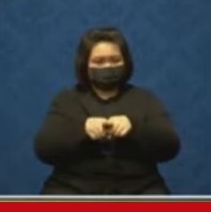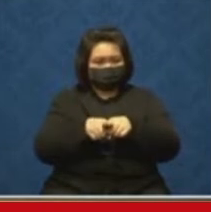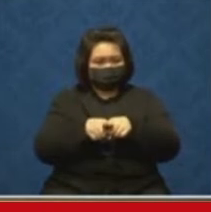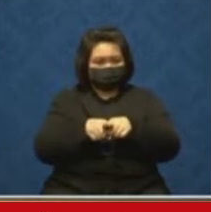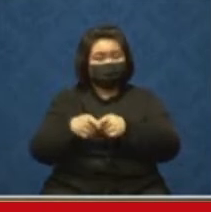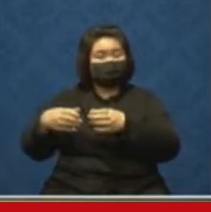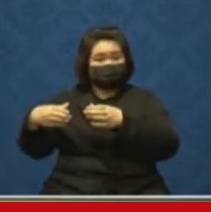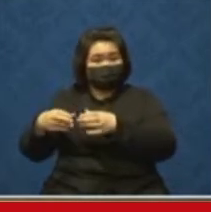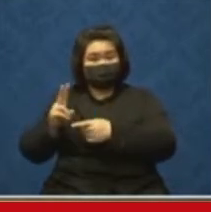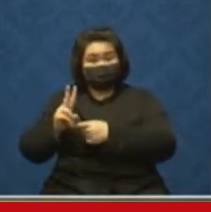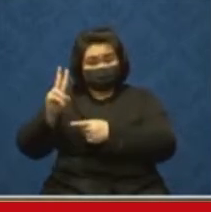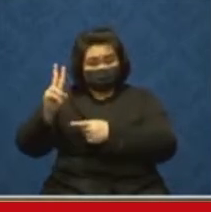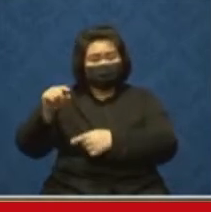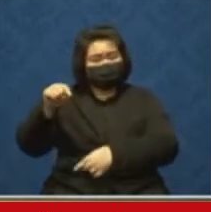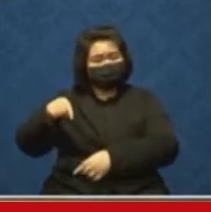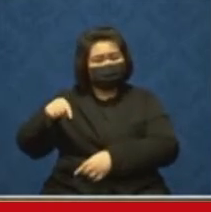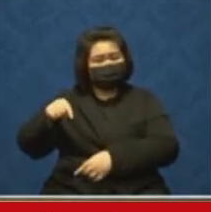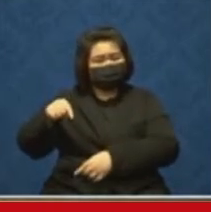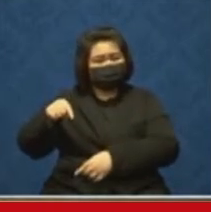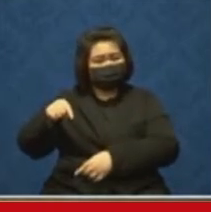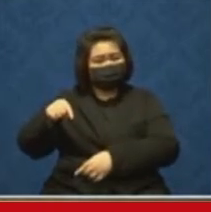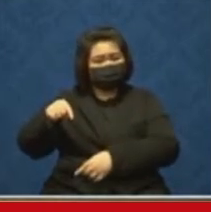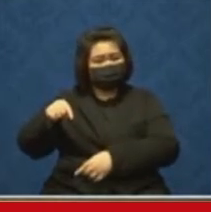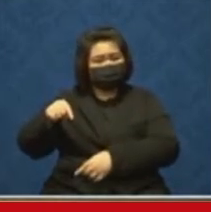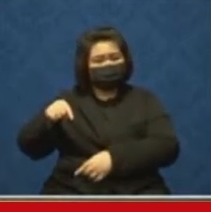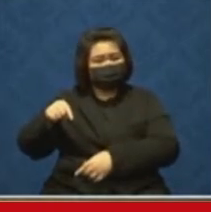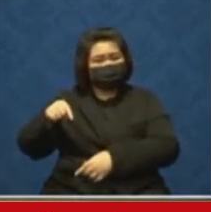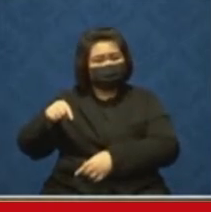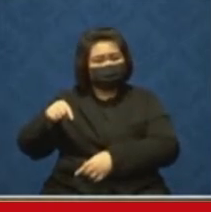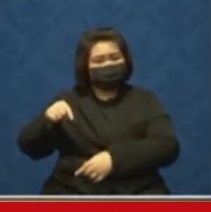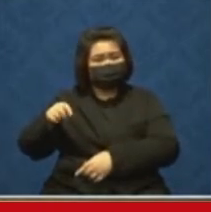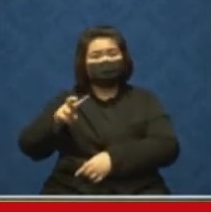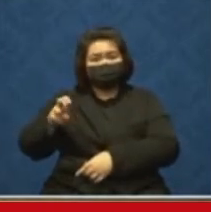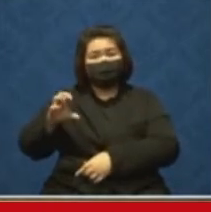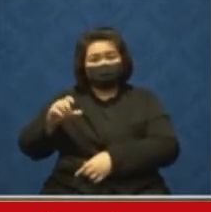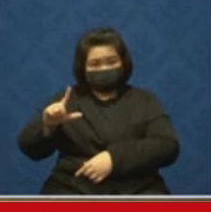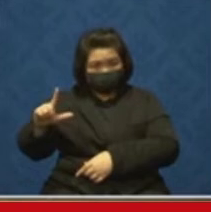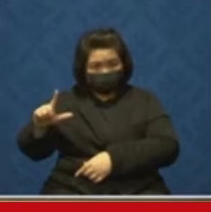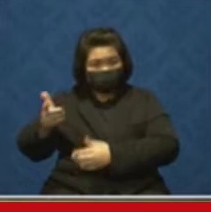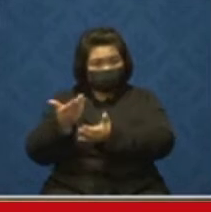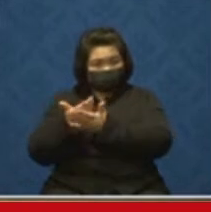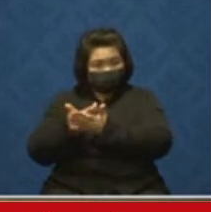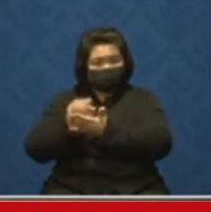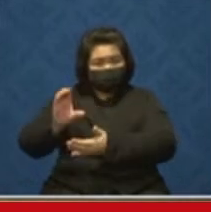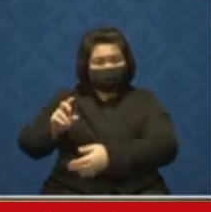ในกลมที่สองในกุมที่สองครับ250 ล้านเหมือนกัน